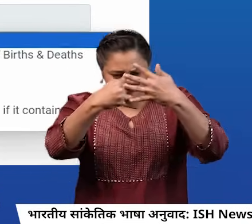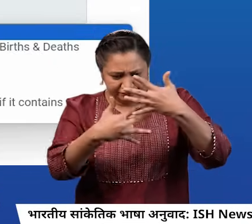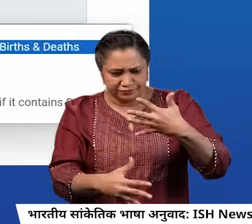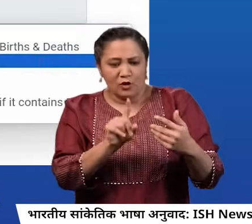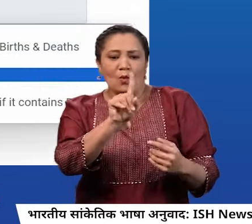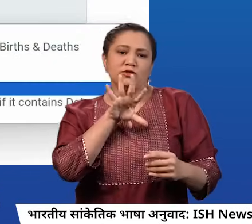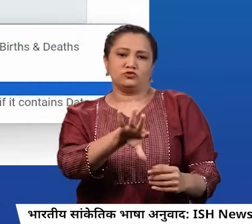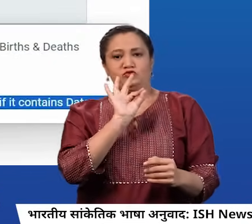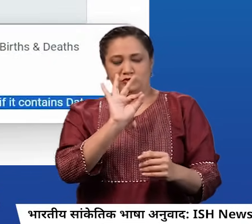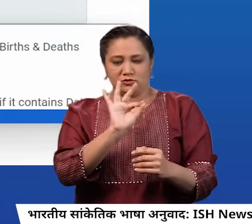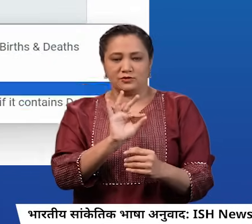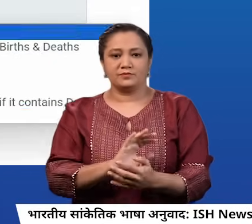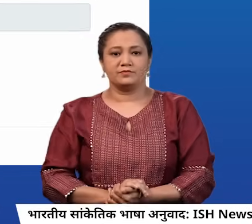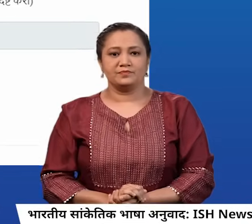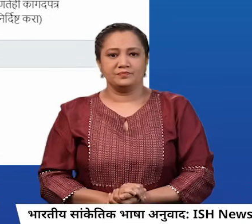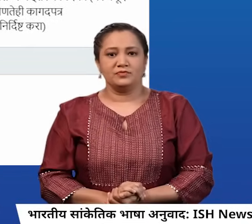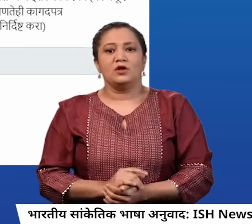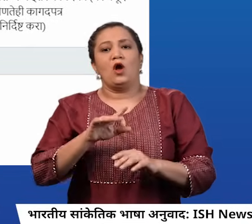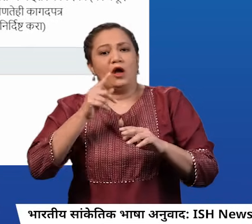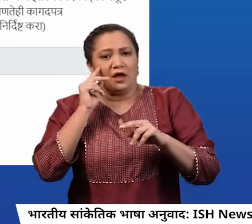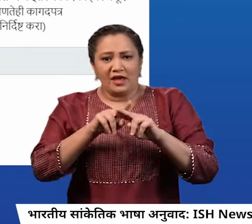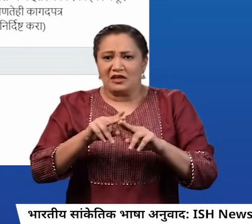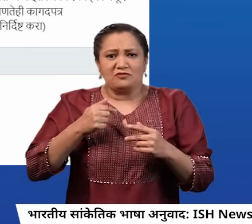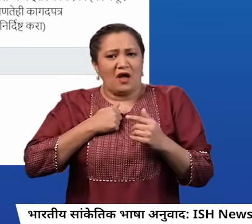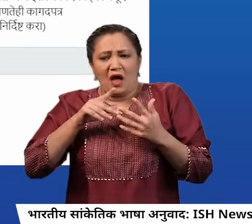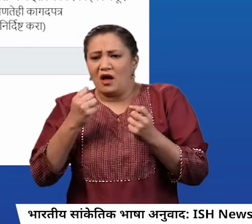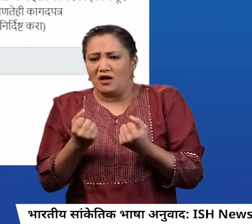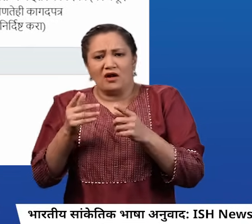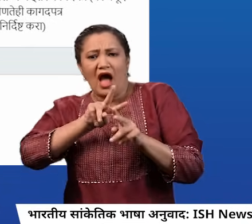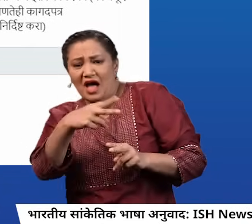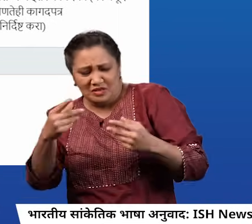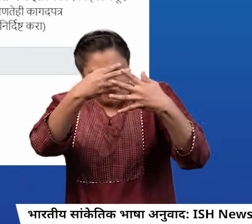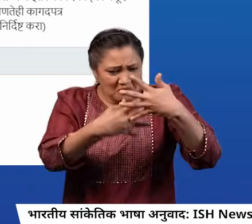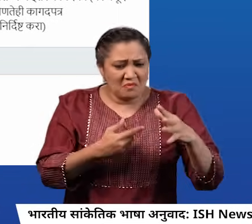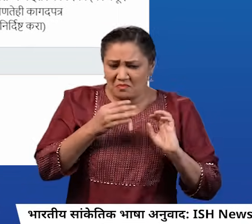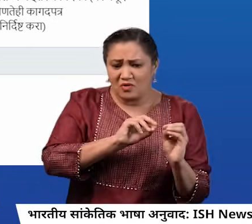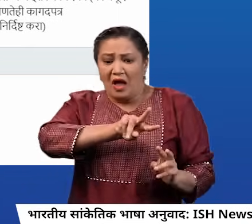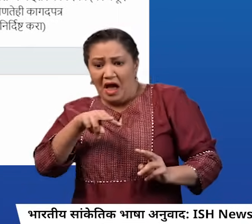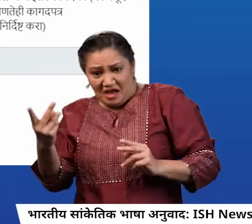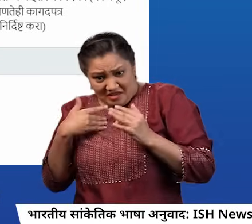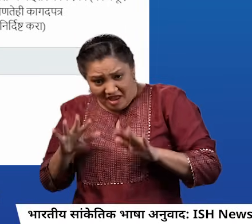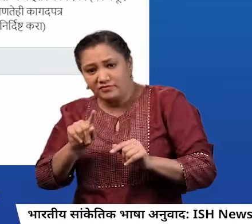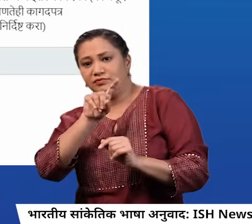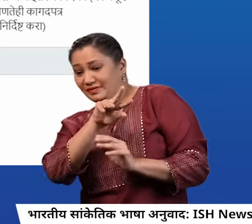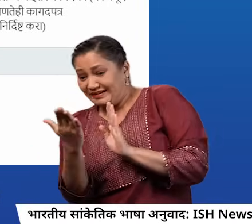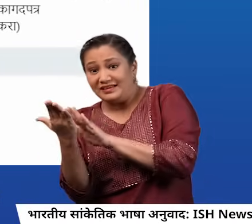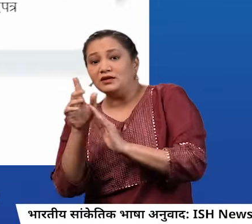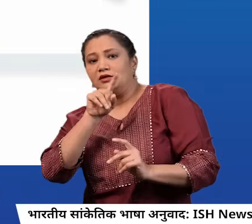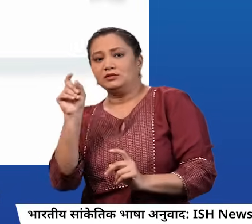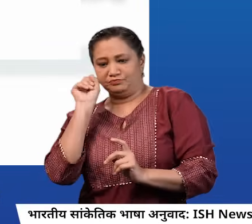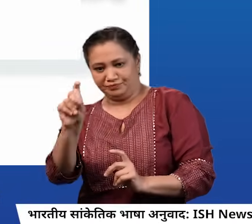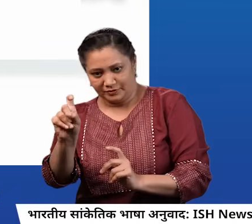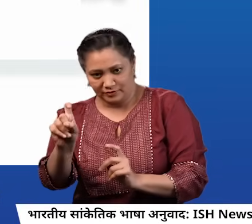ते दिलेले या याधितन निवडाईचे, कि मा निर्धारित केलेले या दस्तायवाजान शिवाया अपन इतर दस्तायवाज देना रसू, तर शेजार चाच